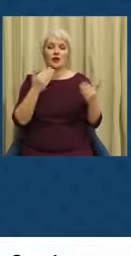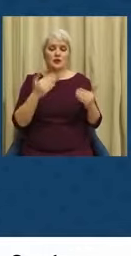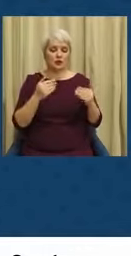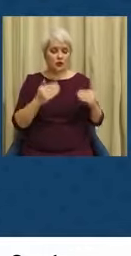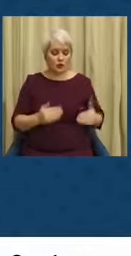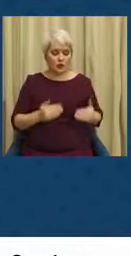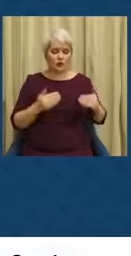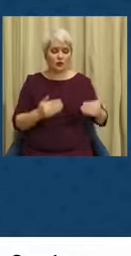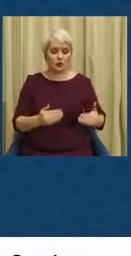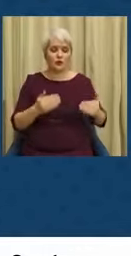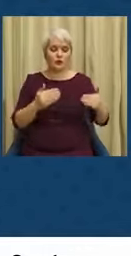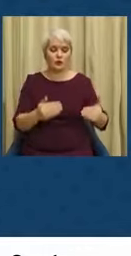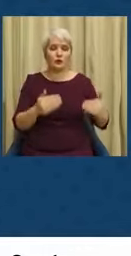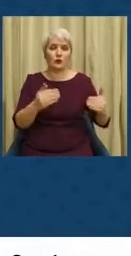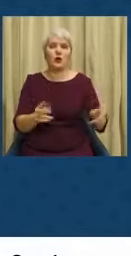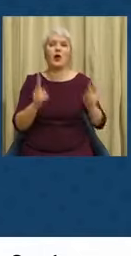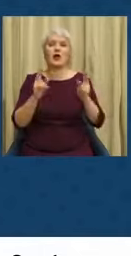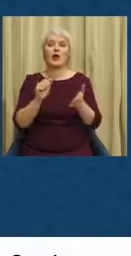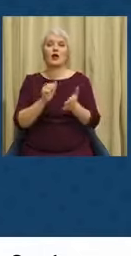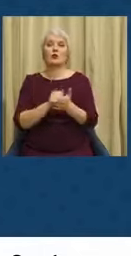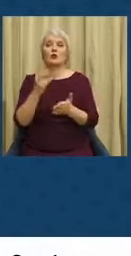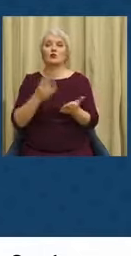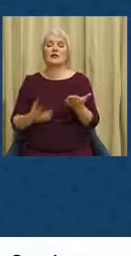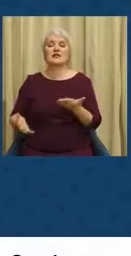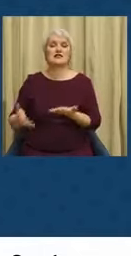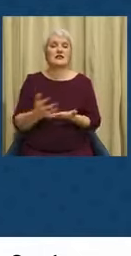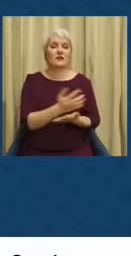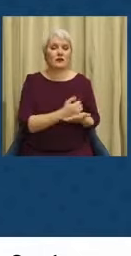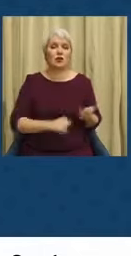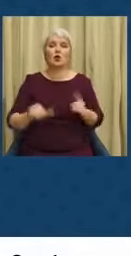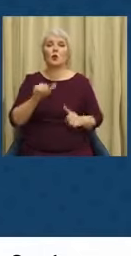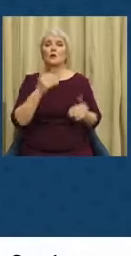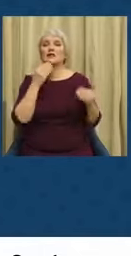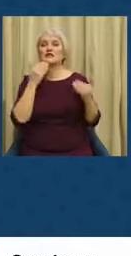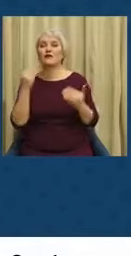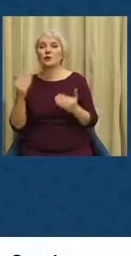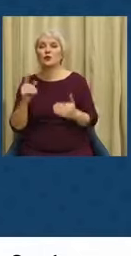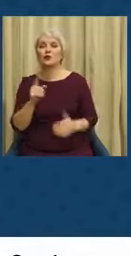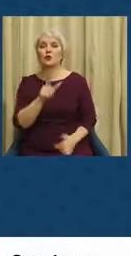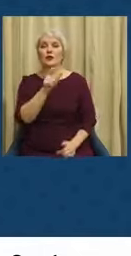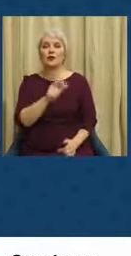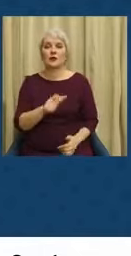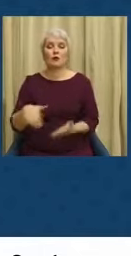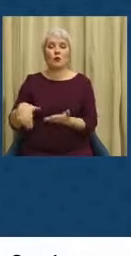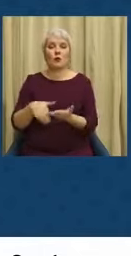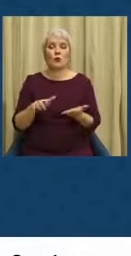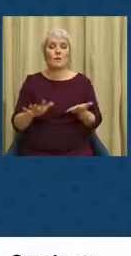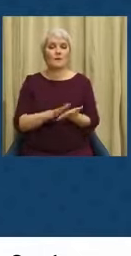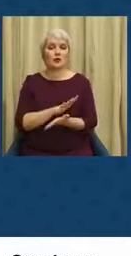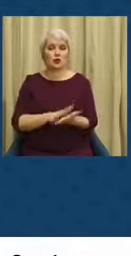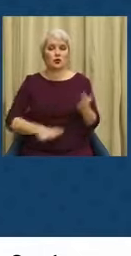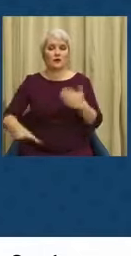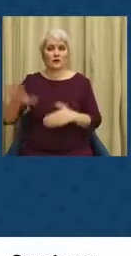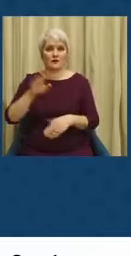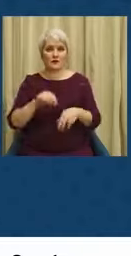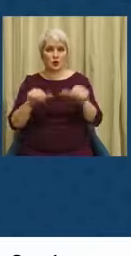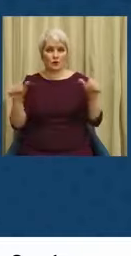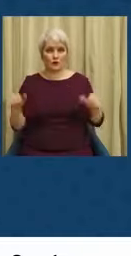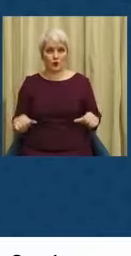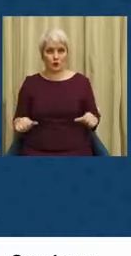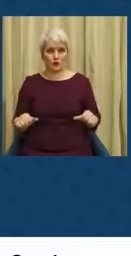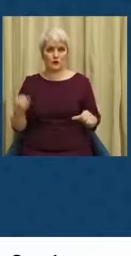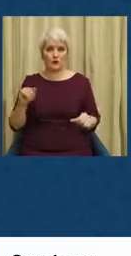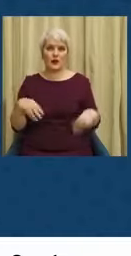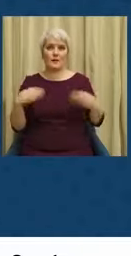які документи треба зібрати і куди звернутися для того, щоб їм допомогли безкоштовно все це оформити